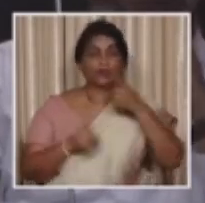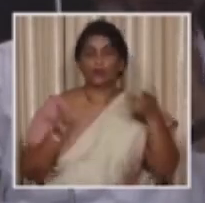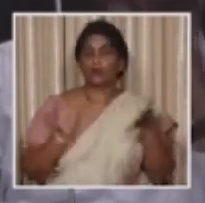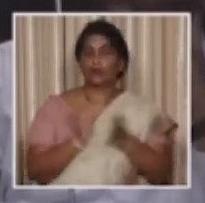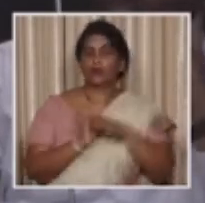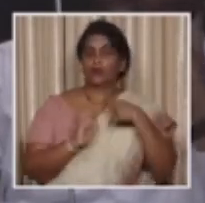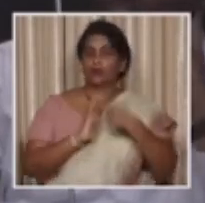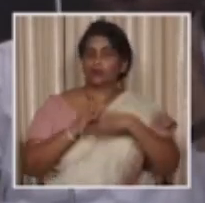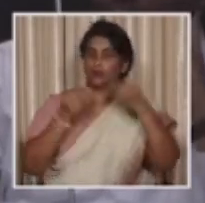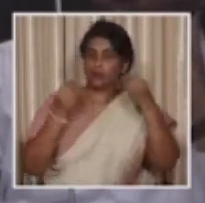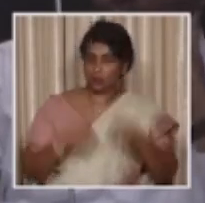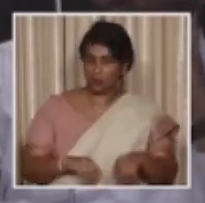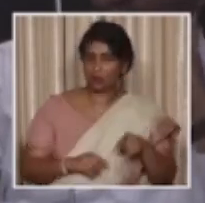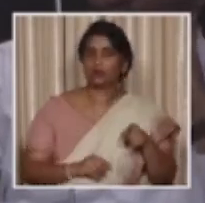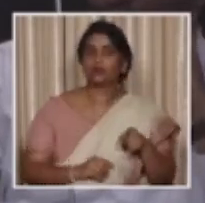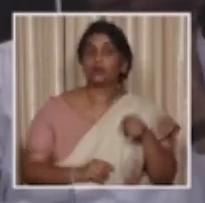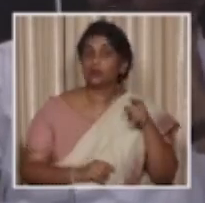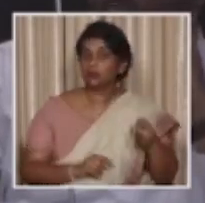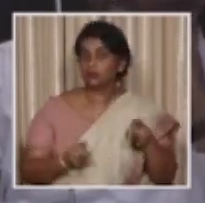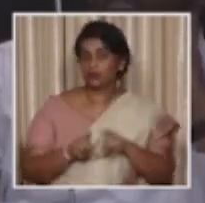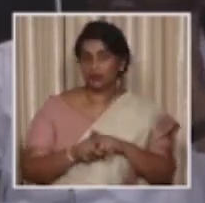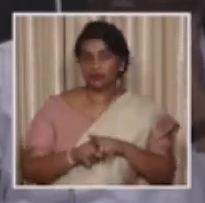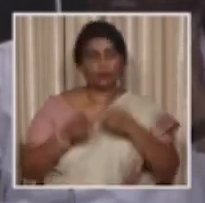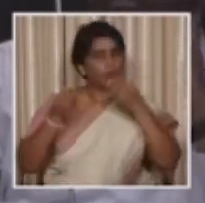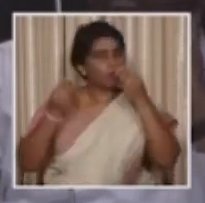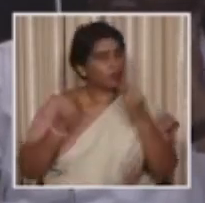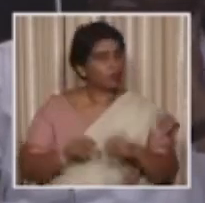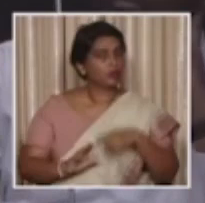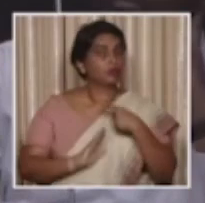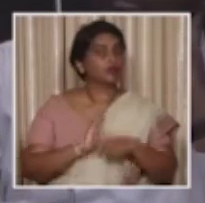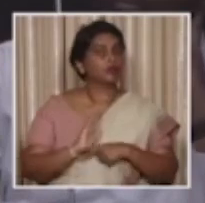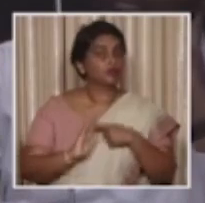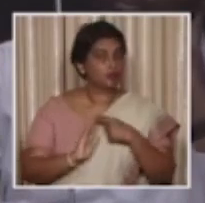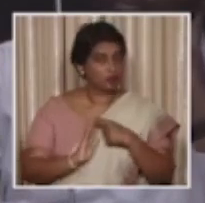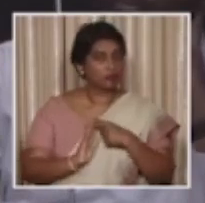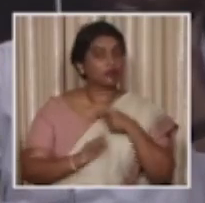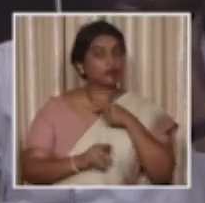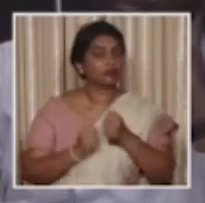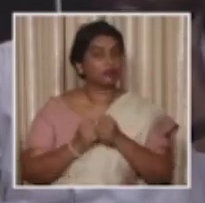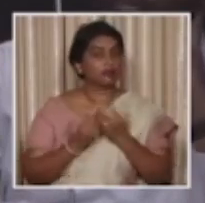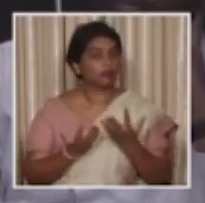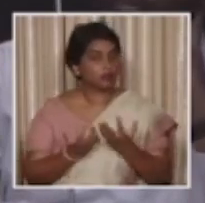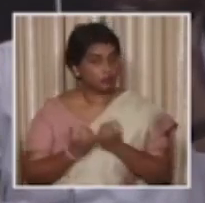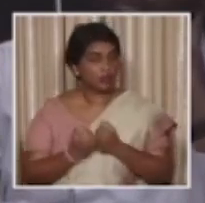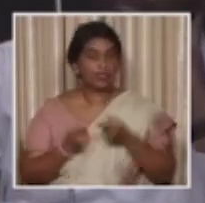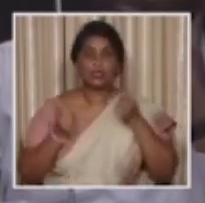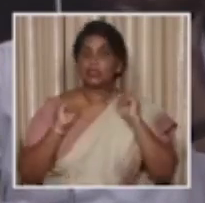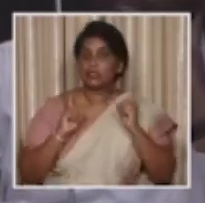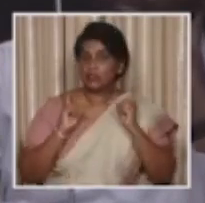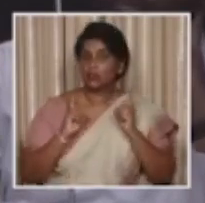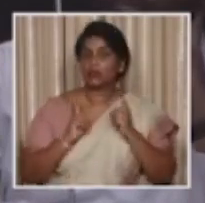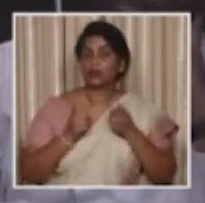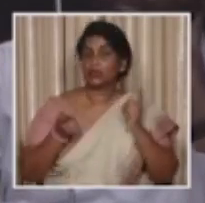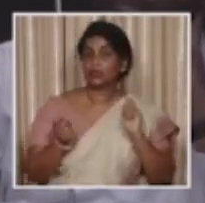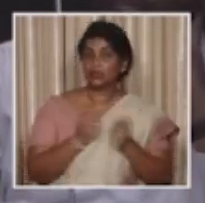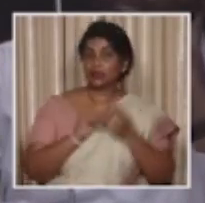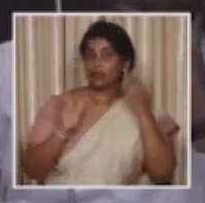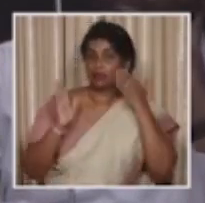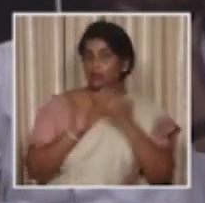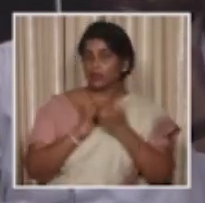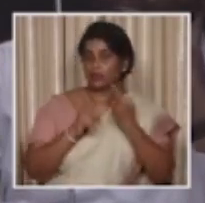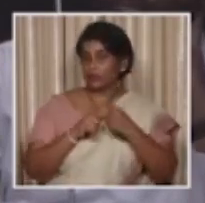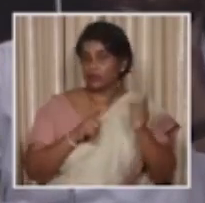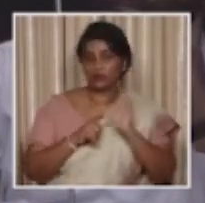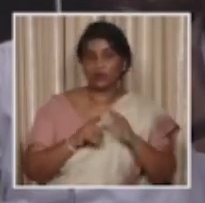රට කඩා වැටලා තිබෙන නිසා. ඒක නිසා මේ කඩා වැටිච්ච රට මේකෙන් බේරගන්න නම් ක්‍රීඩාවේ ක්‍රිකට් ක්‍රීඩාව ගැන විතරක්